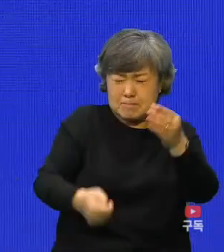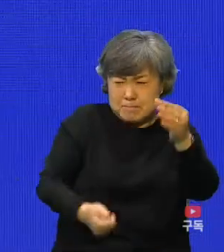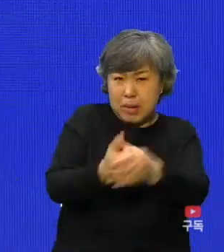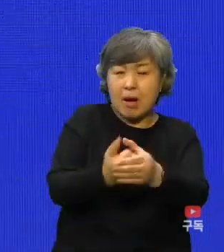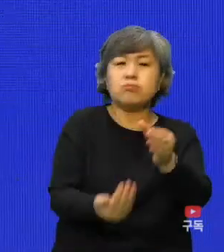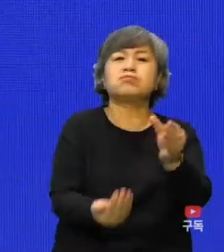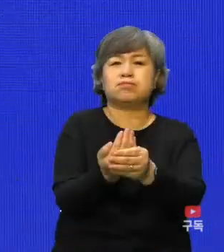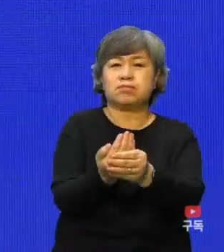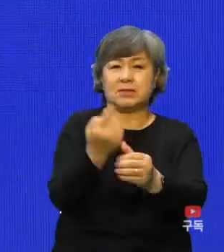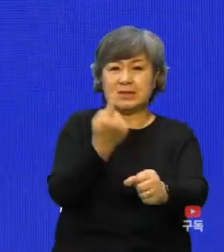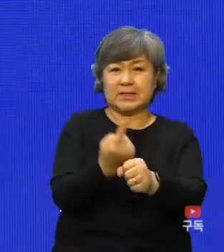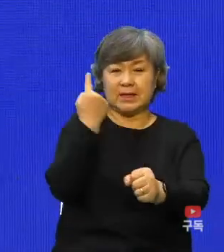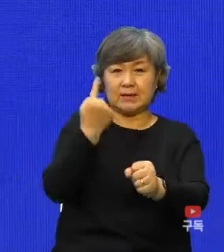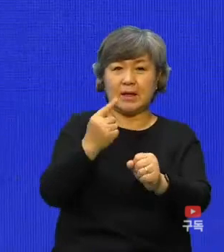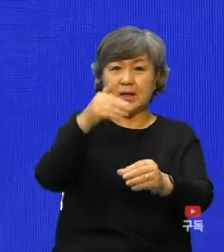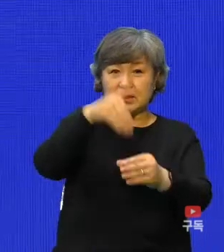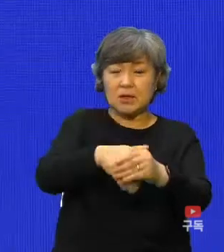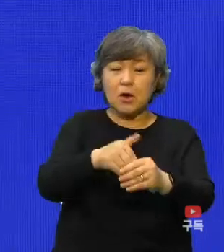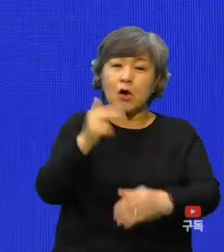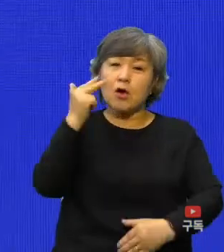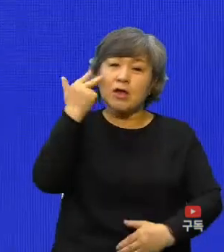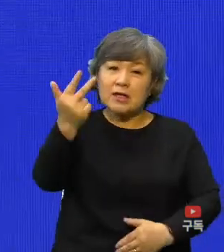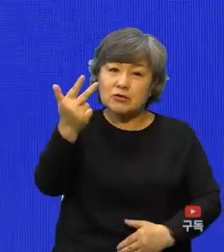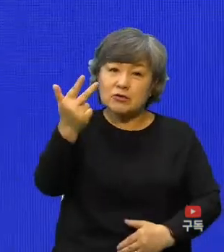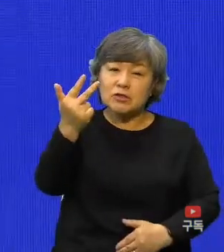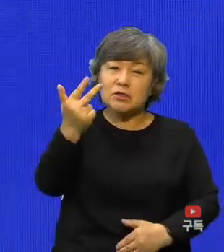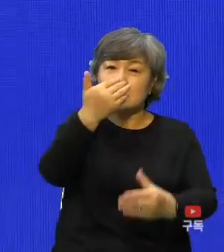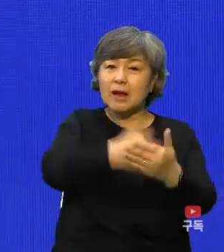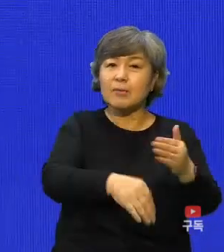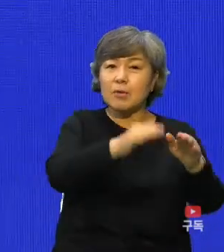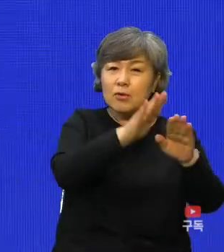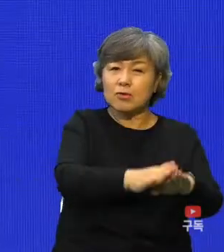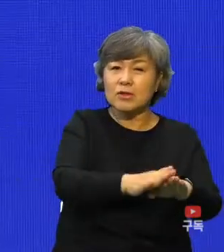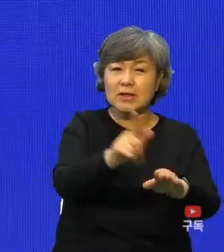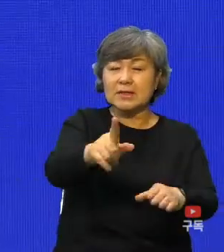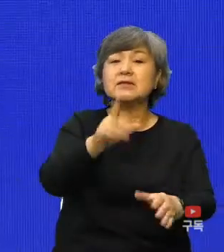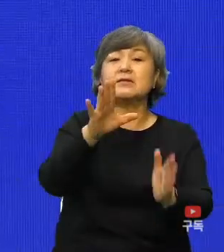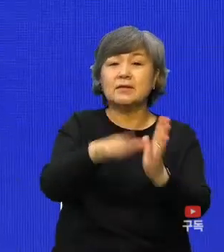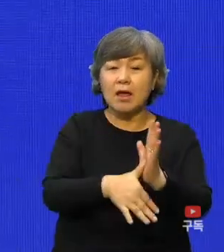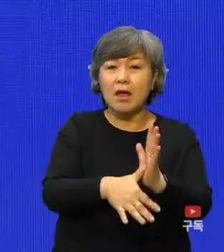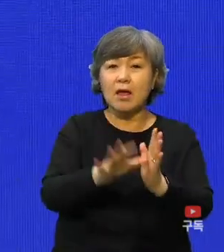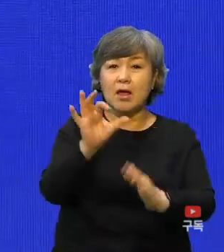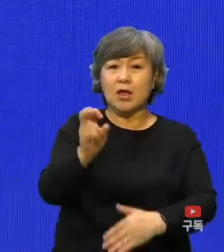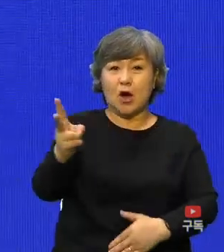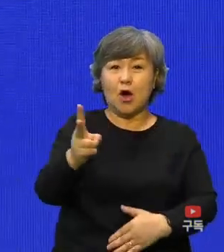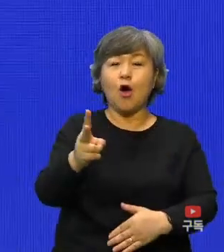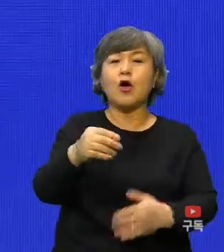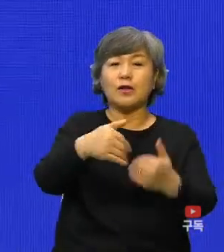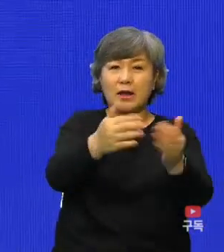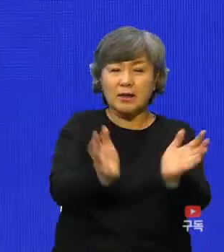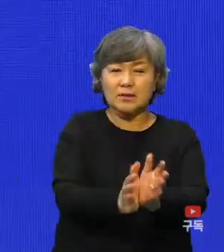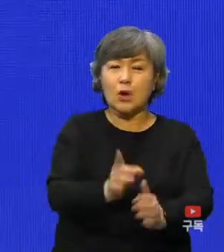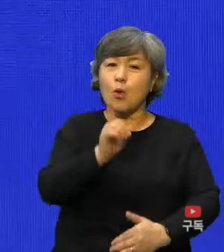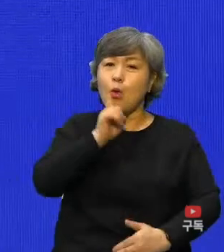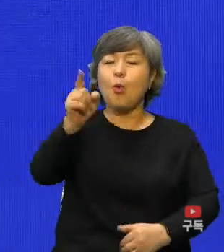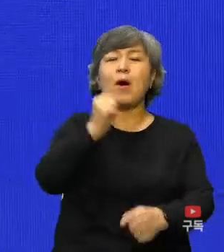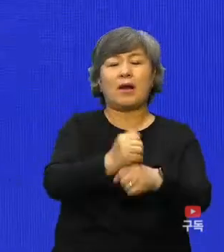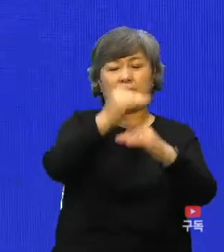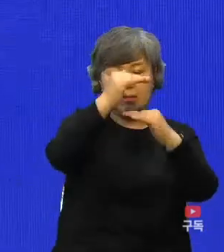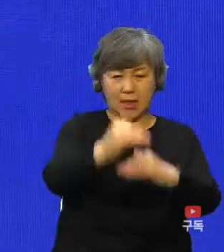발생했습니다. 작년 총선을 불과 일주일 남겨둔 민감한 시기에 여당 인사와 언론인을 고발한